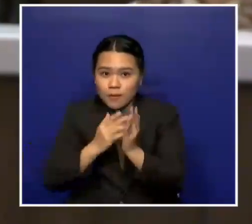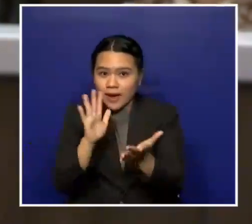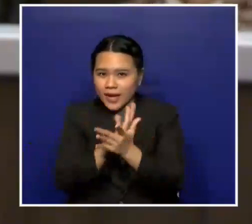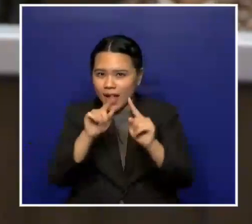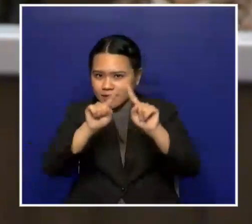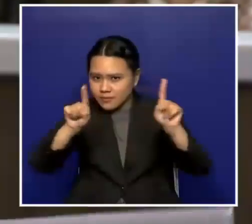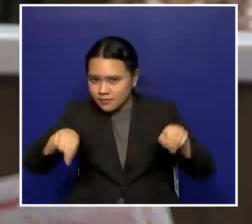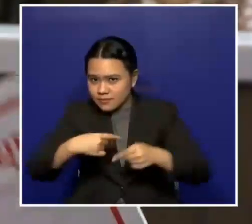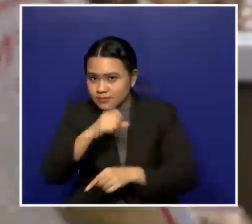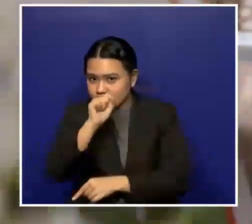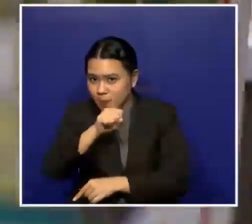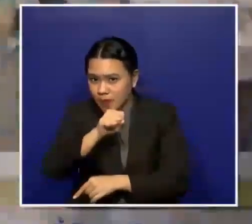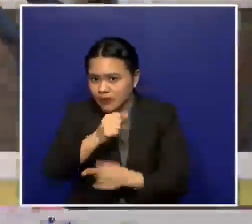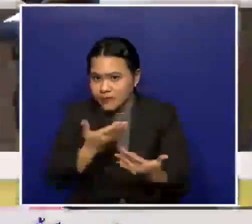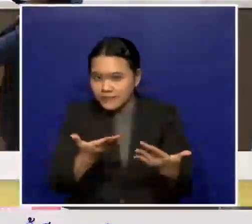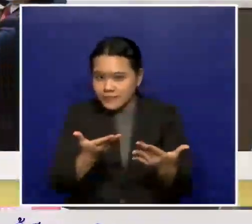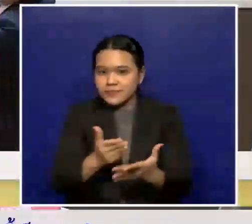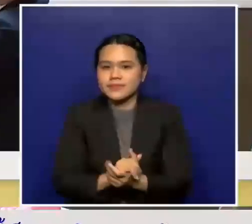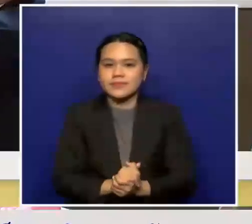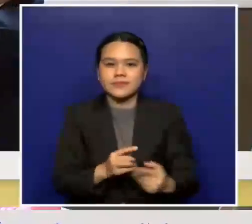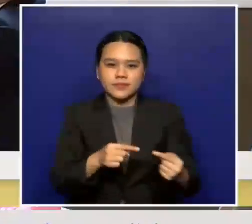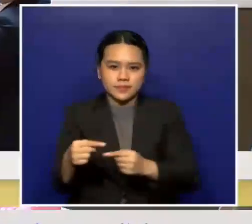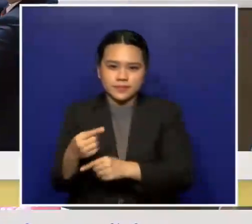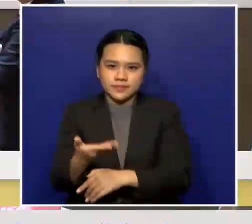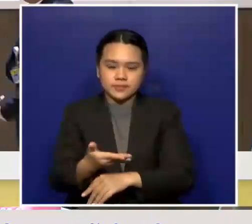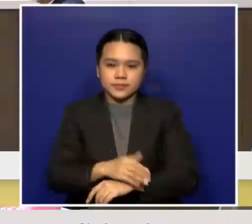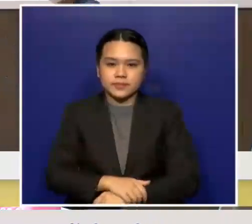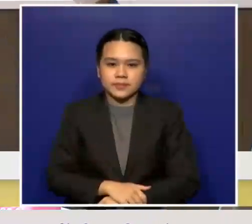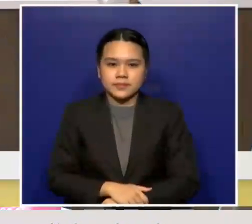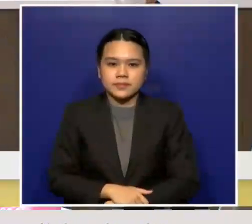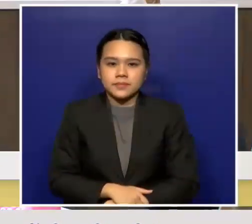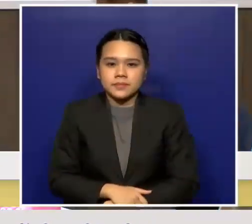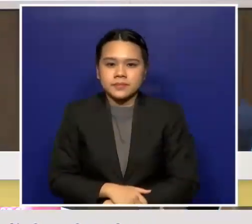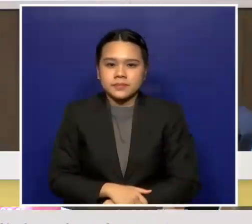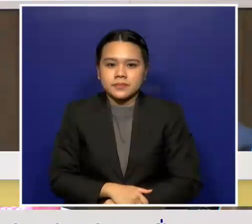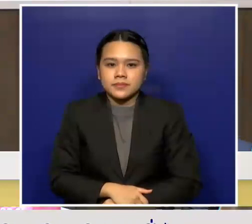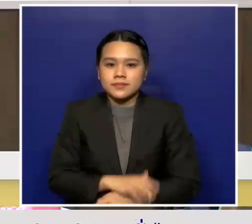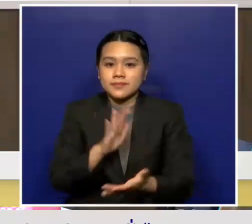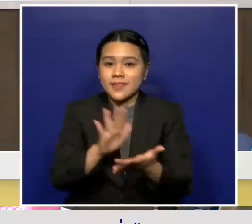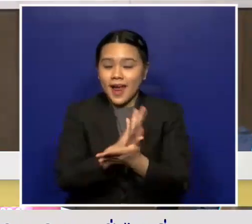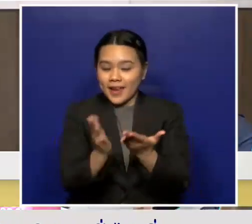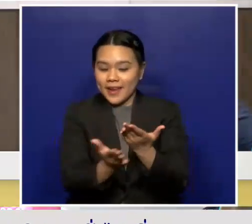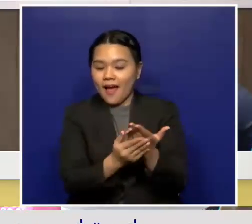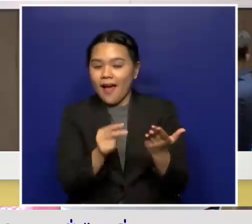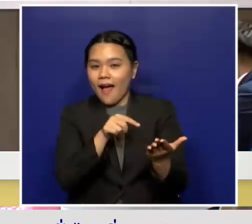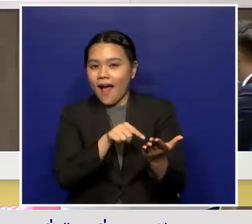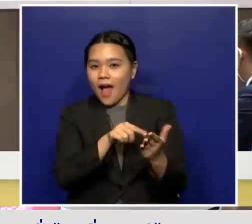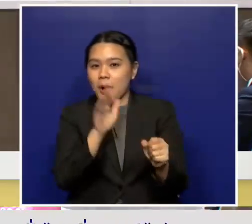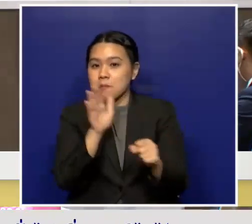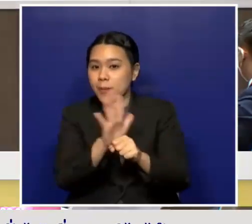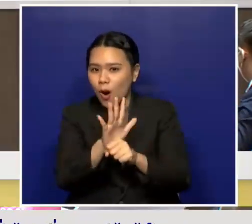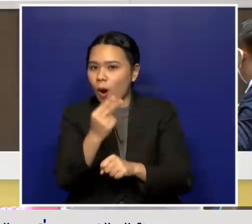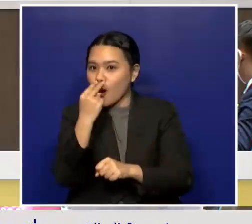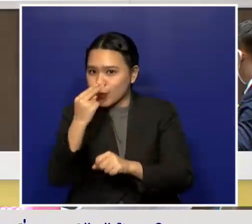เปล่าอ้าวต่อใบเสร็จใบนั้นยังไม่พอนะครับถ้ามาดูใบเสร็จ